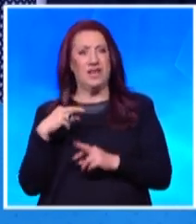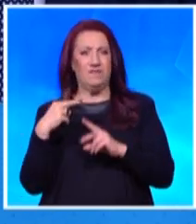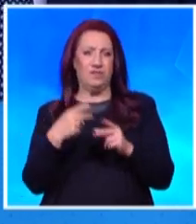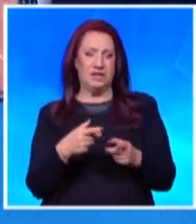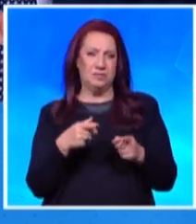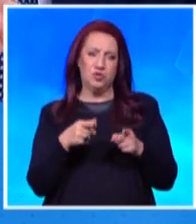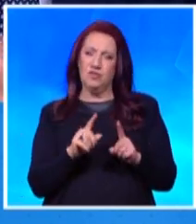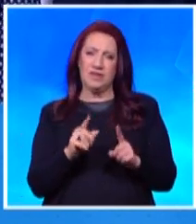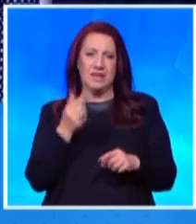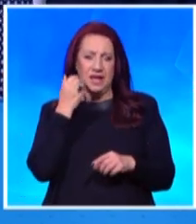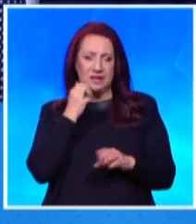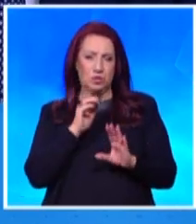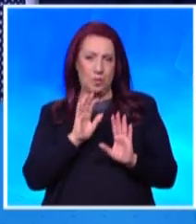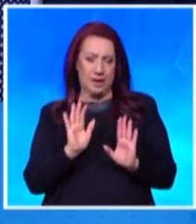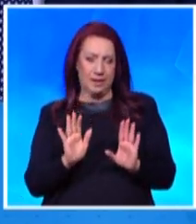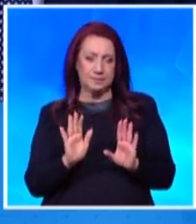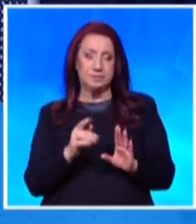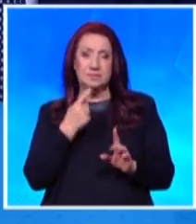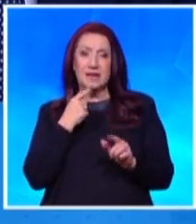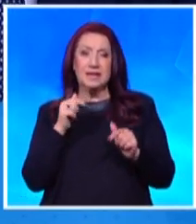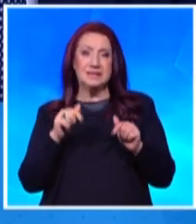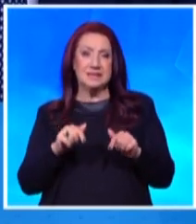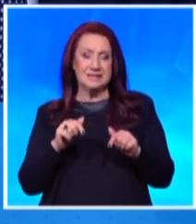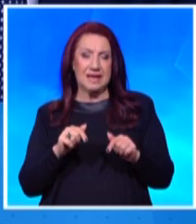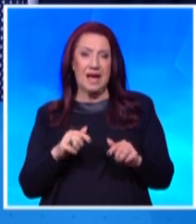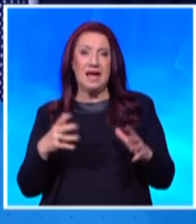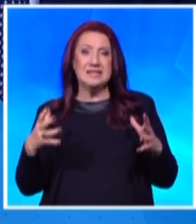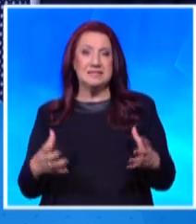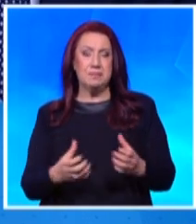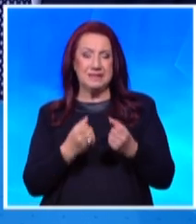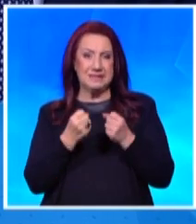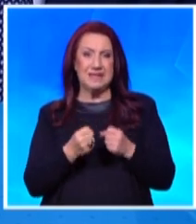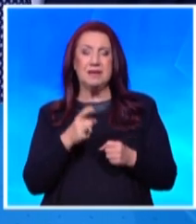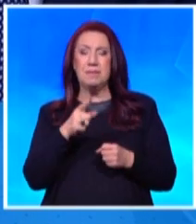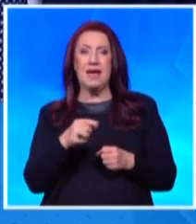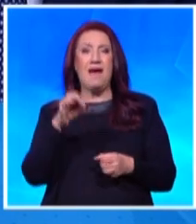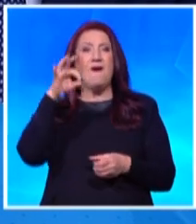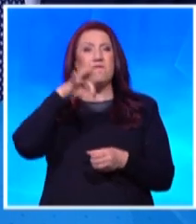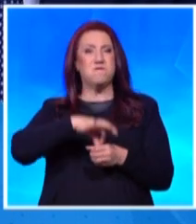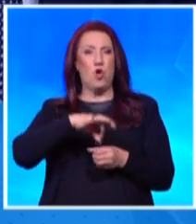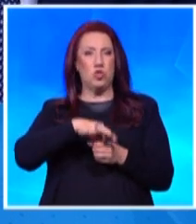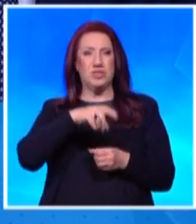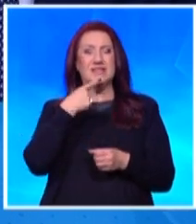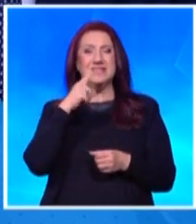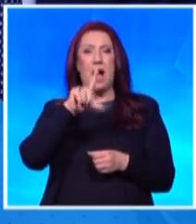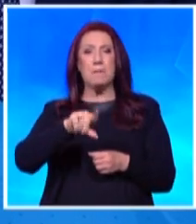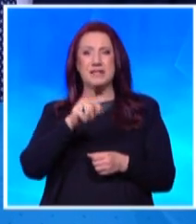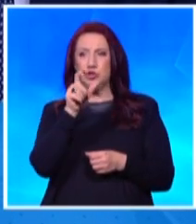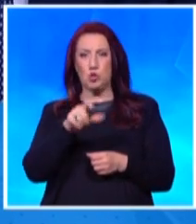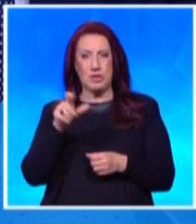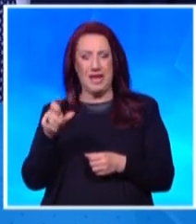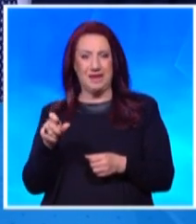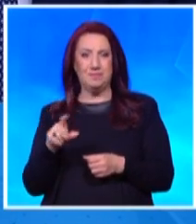Сребърния фонд го спасихме в кавички от лапите на Министерски съвет в момента, не значи, че останалите фондове, които са в фискалния резерв, няма да